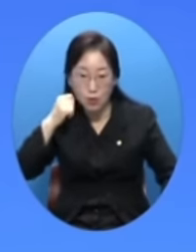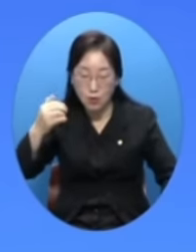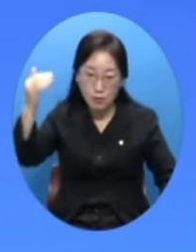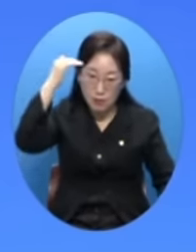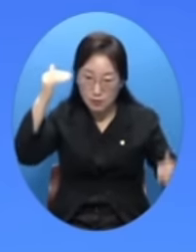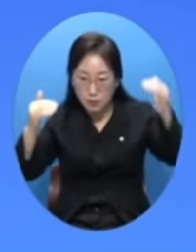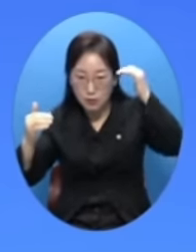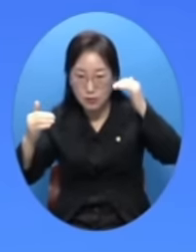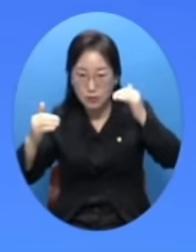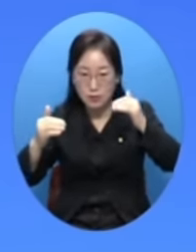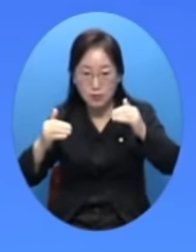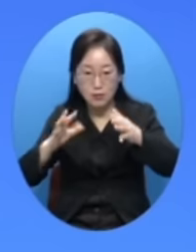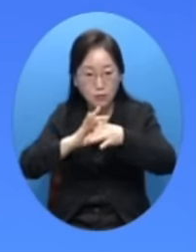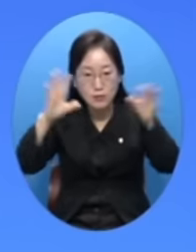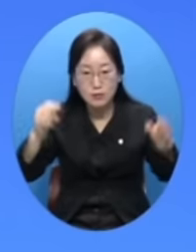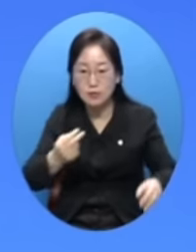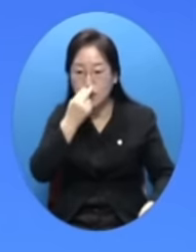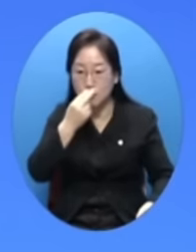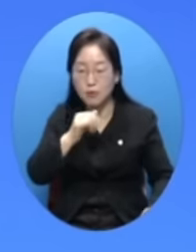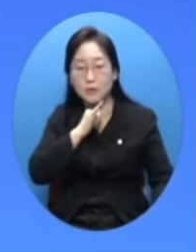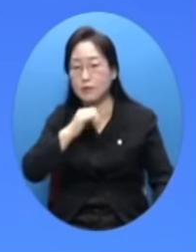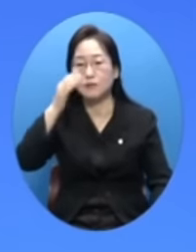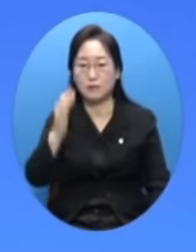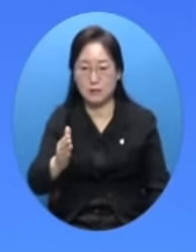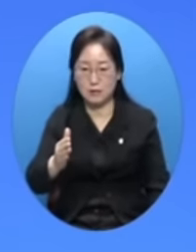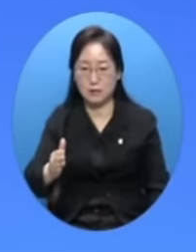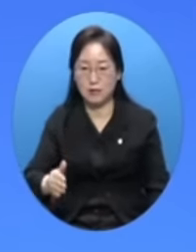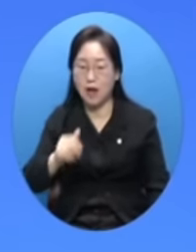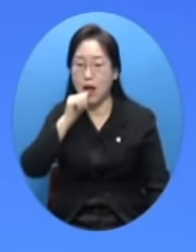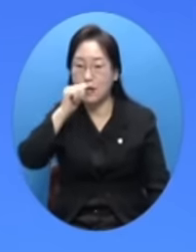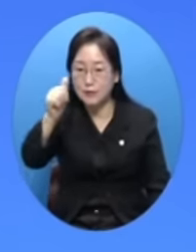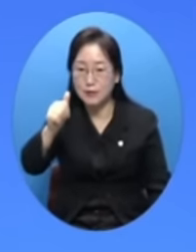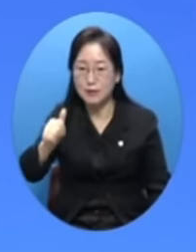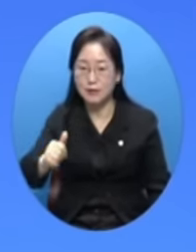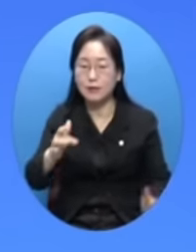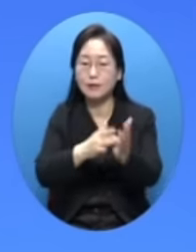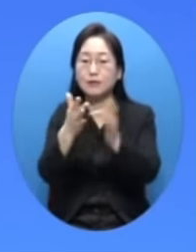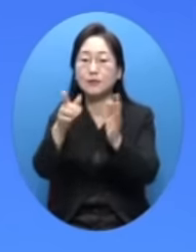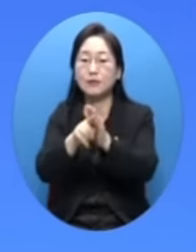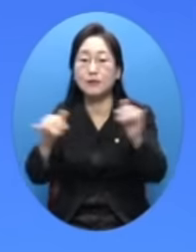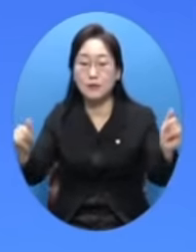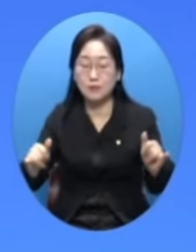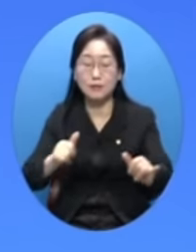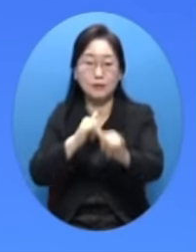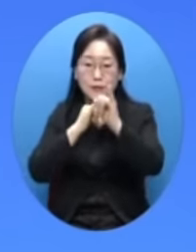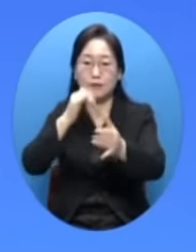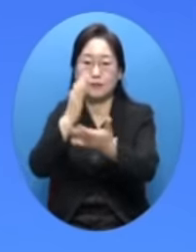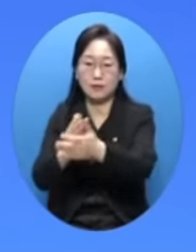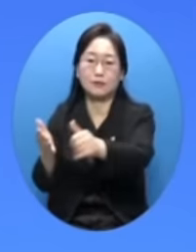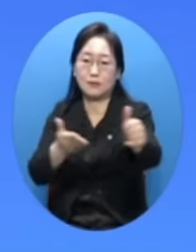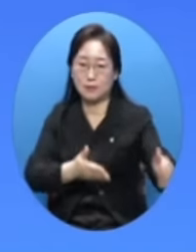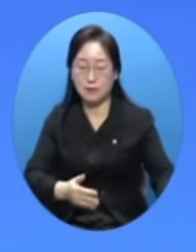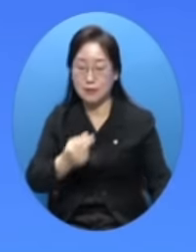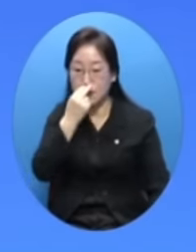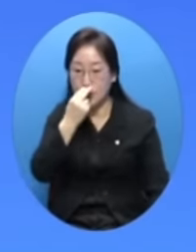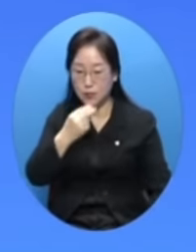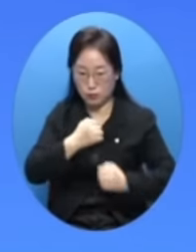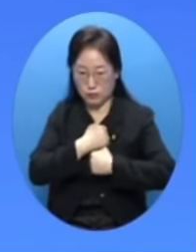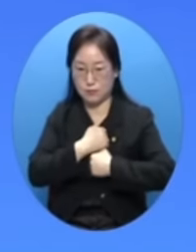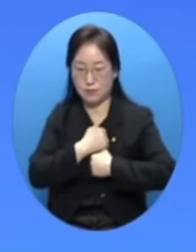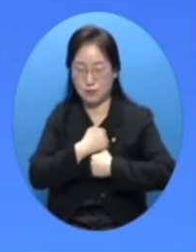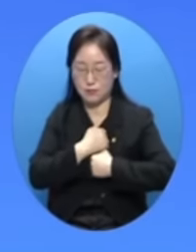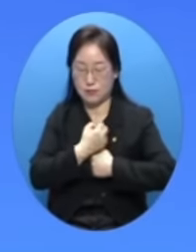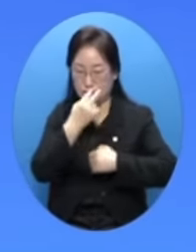고귀한 삶을 포기하면 안됩니다 절대로 예수믿는 사람은 자살하면 안됩니다 되는